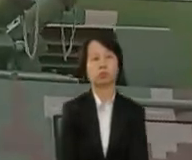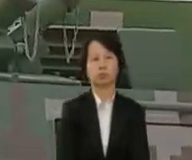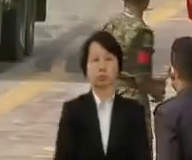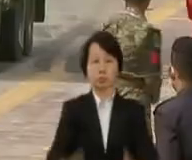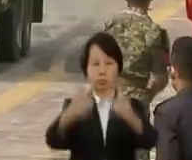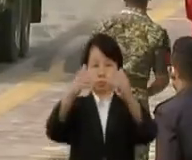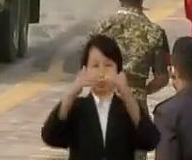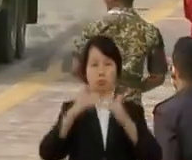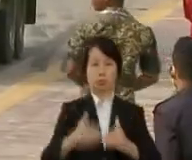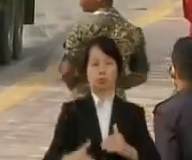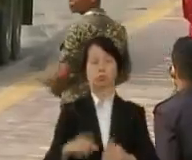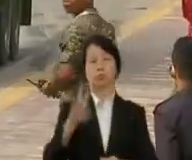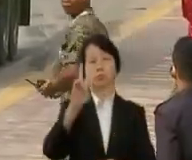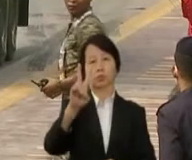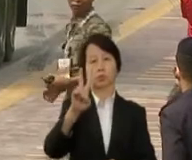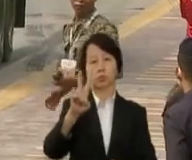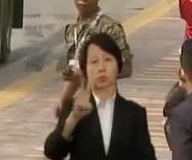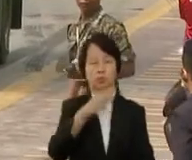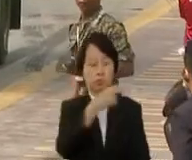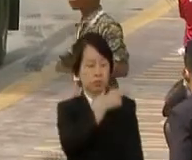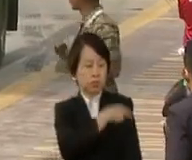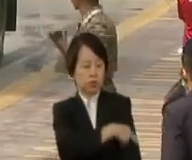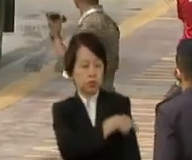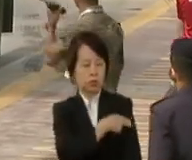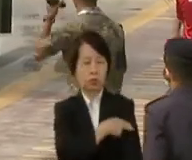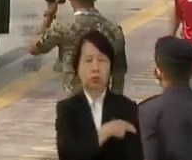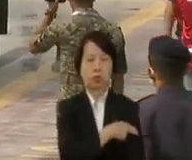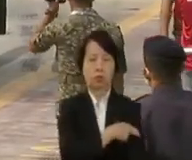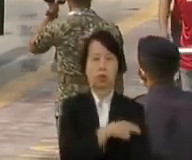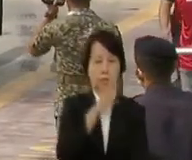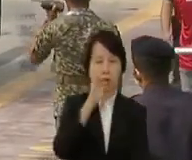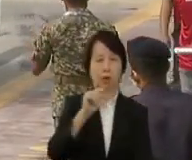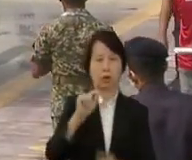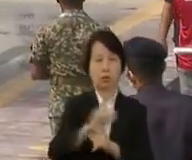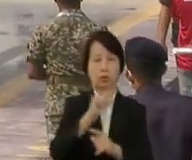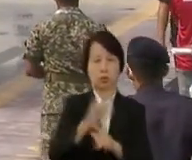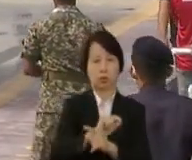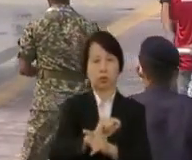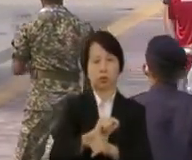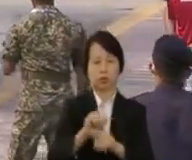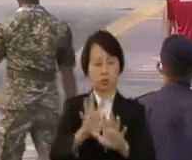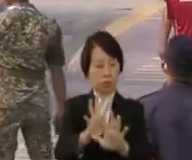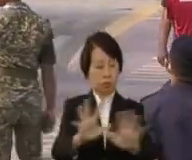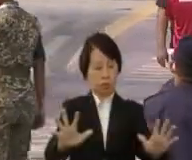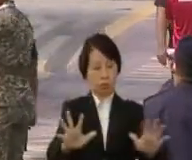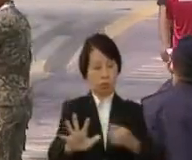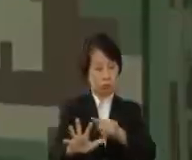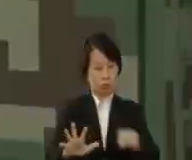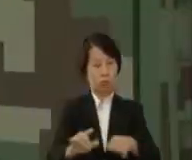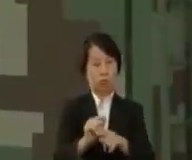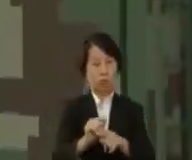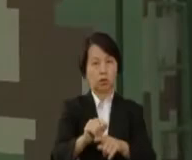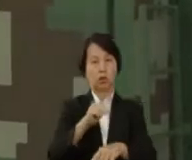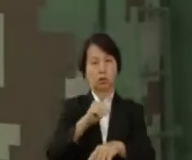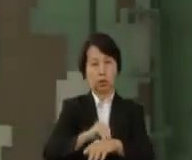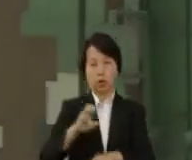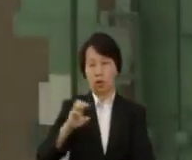Seterusnya adalah dua buah Hospital Medan yang akan digunakan di Barisan Harapan semasa